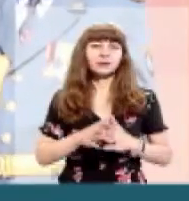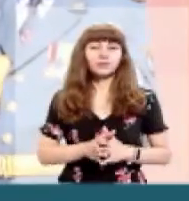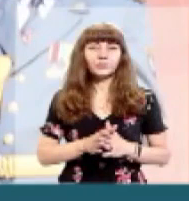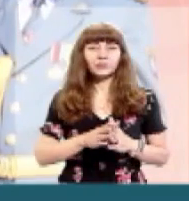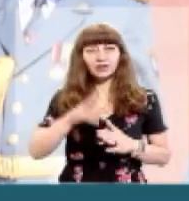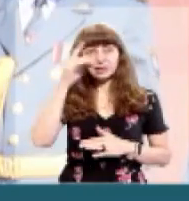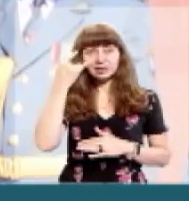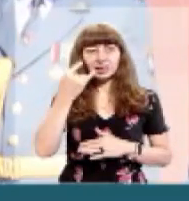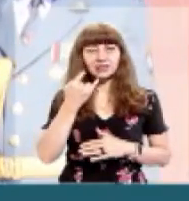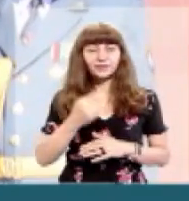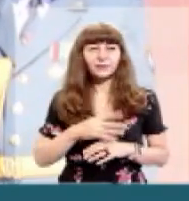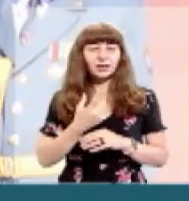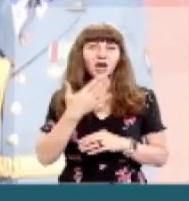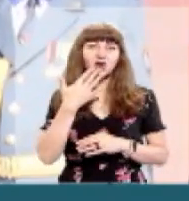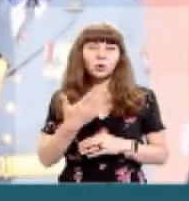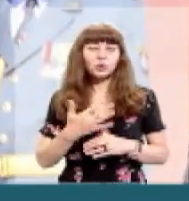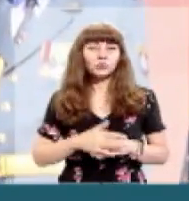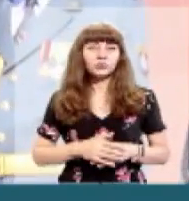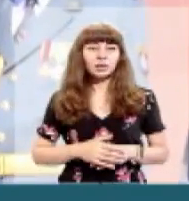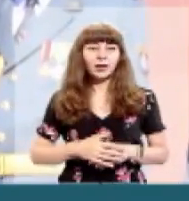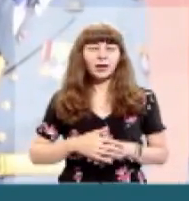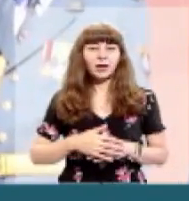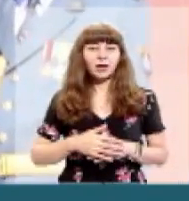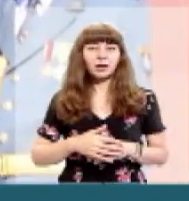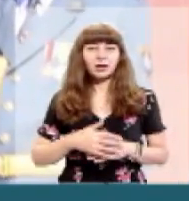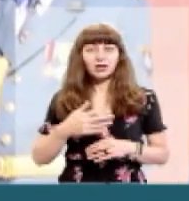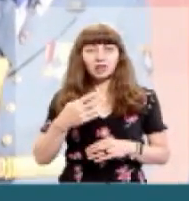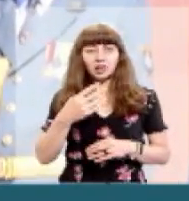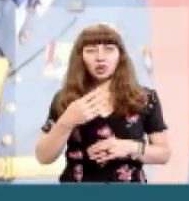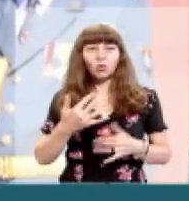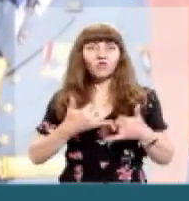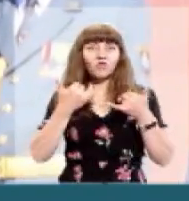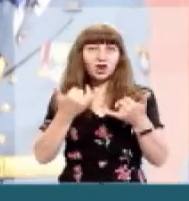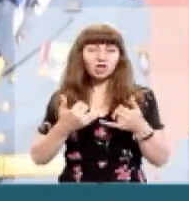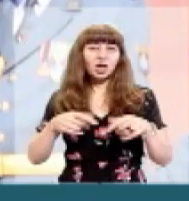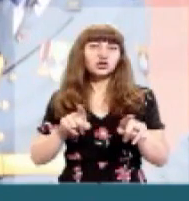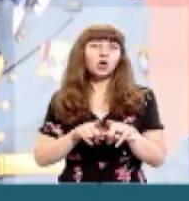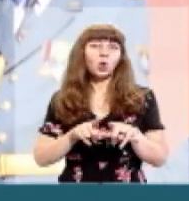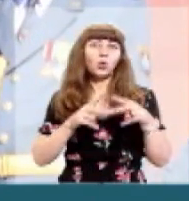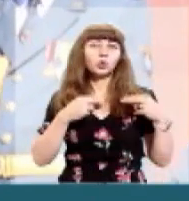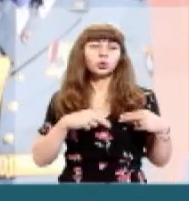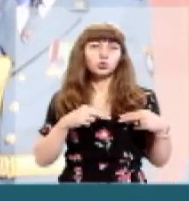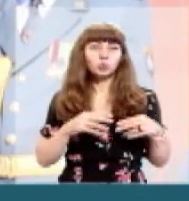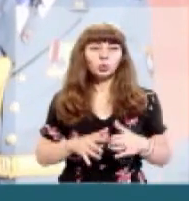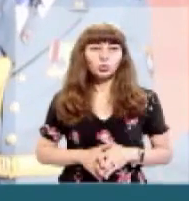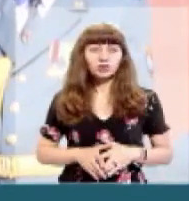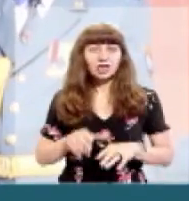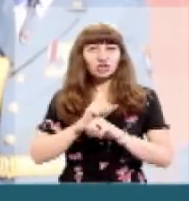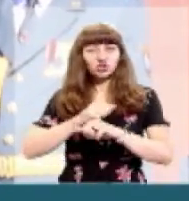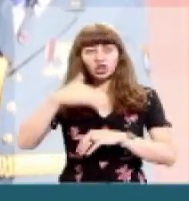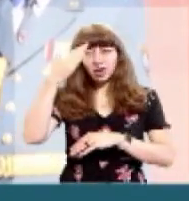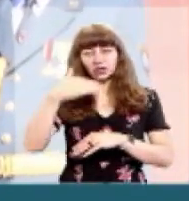страны. В нашем народе издревле почитают ратный труд. Защита Родины всегда была и есть и